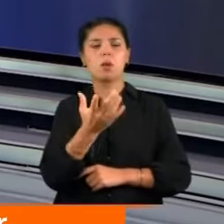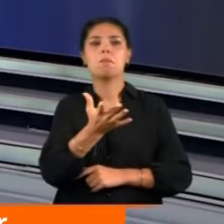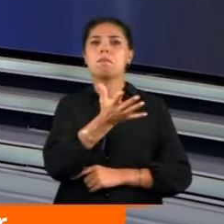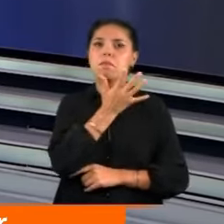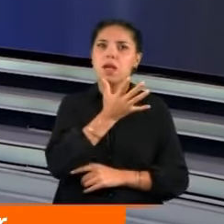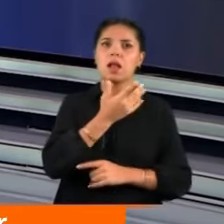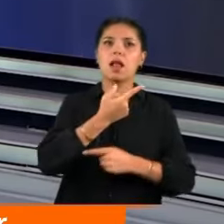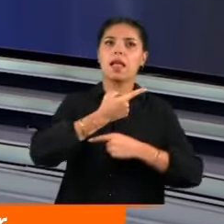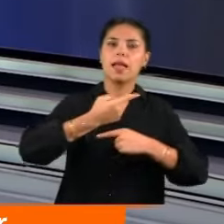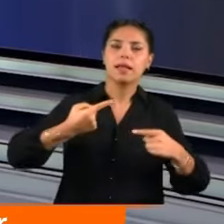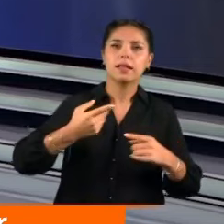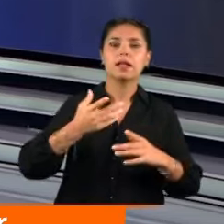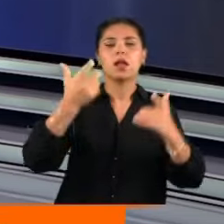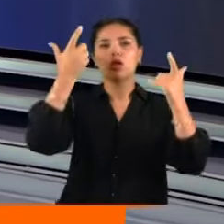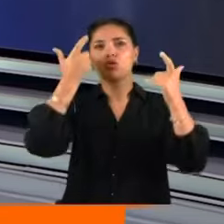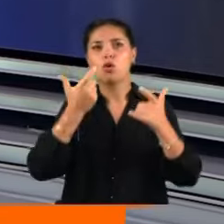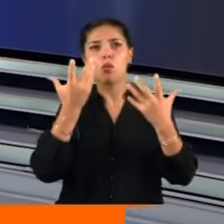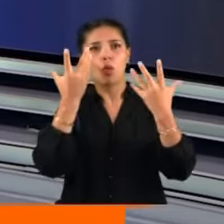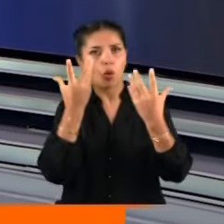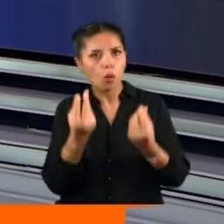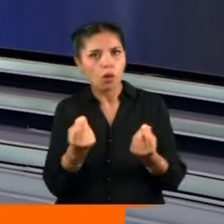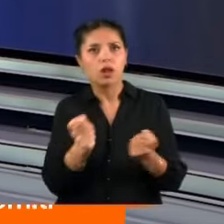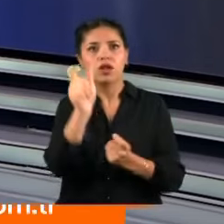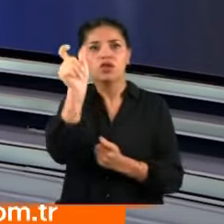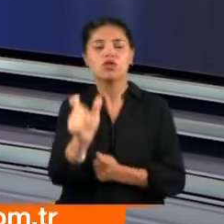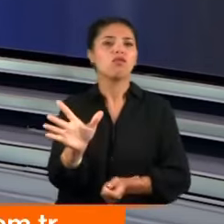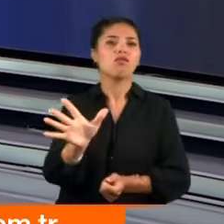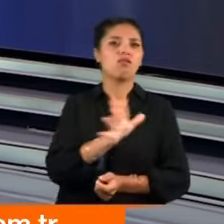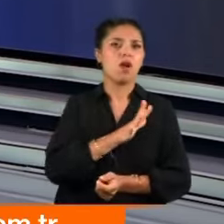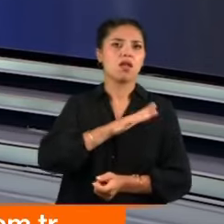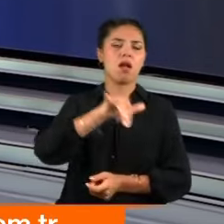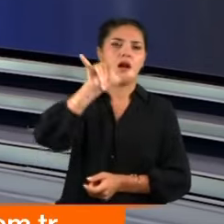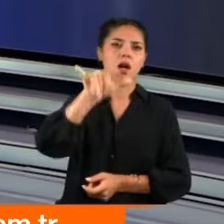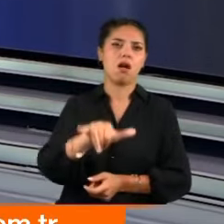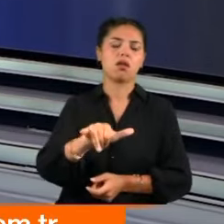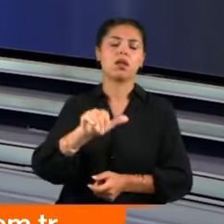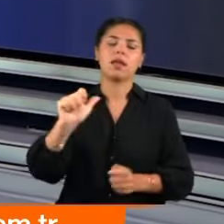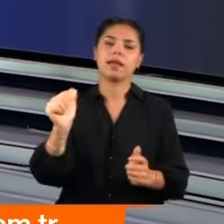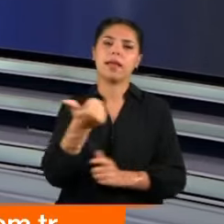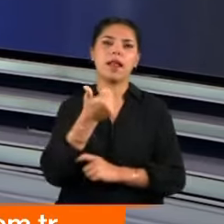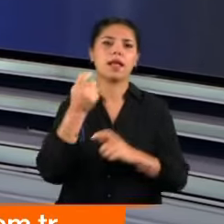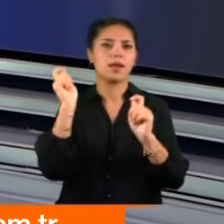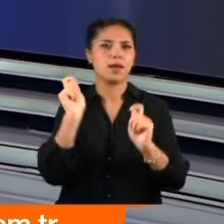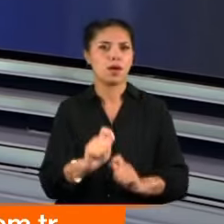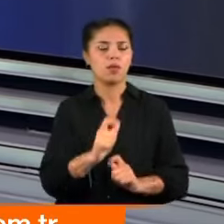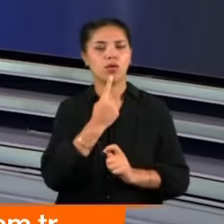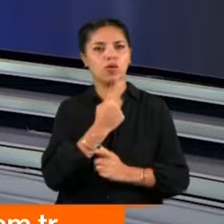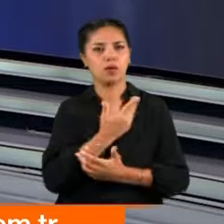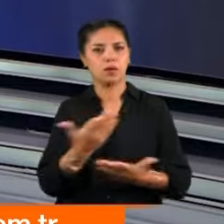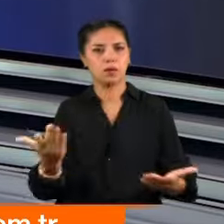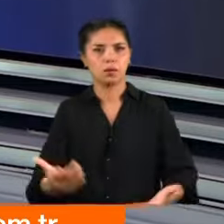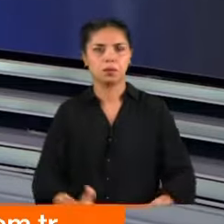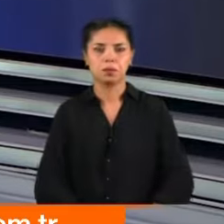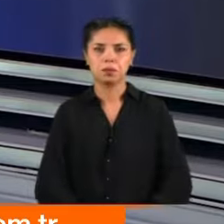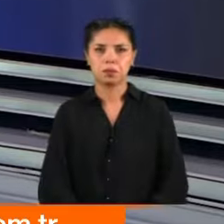kusuru, ihmali veya sorumluluğu olan bir personel varsa haklarında gereken işlemler yapılacak deniyor açıklamada.